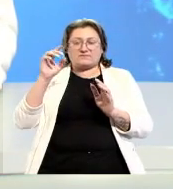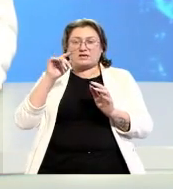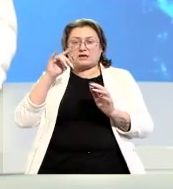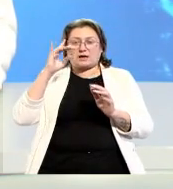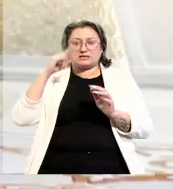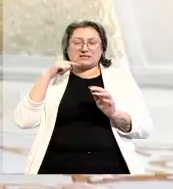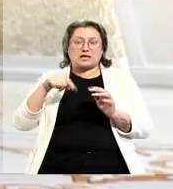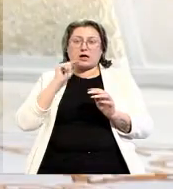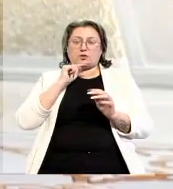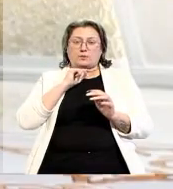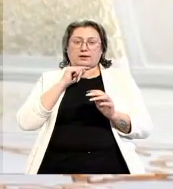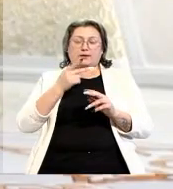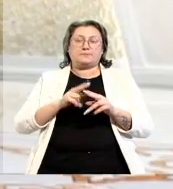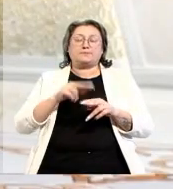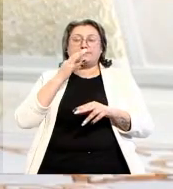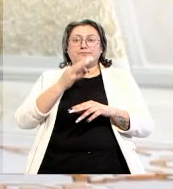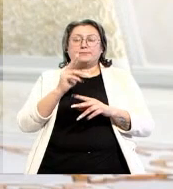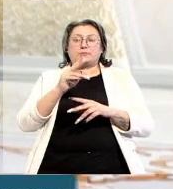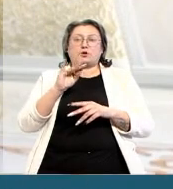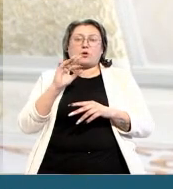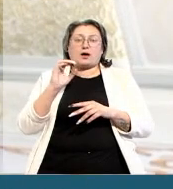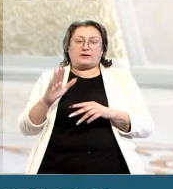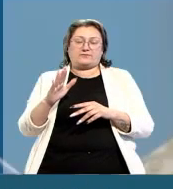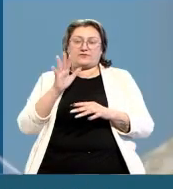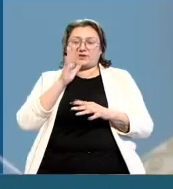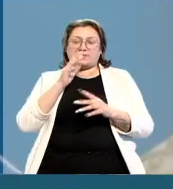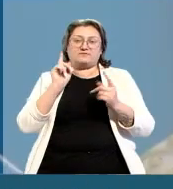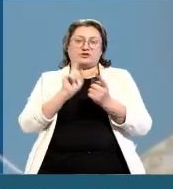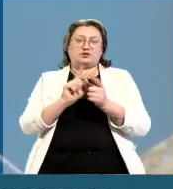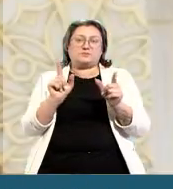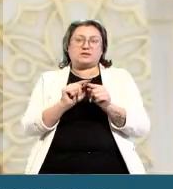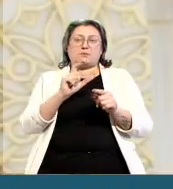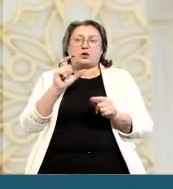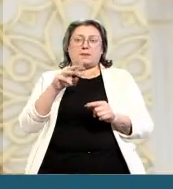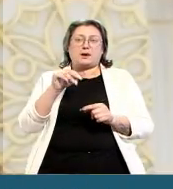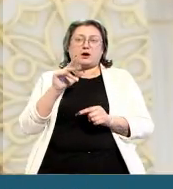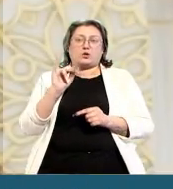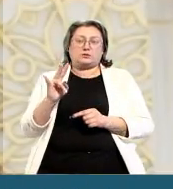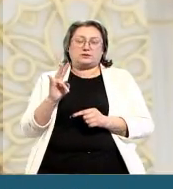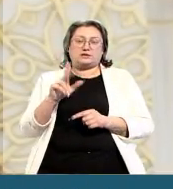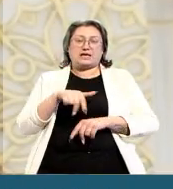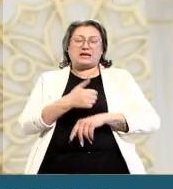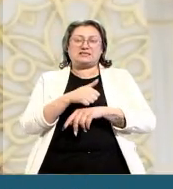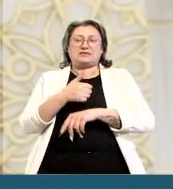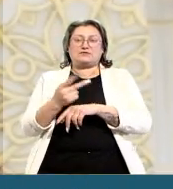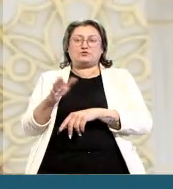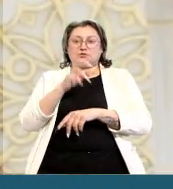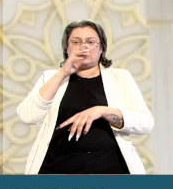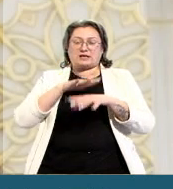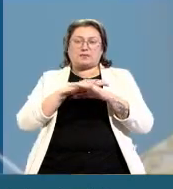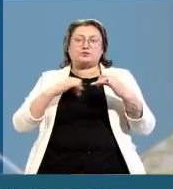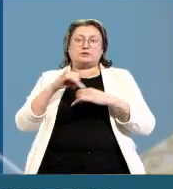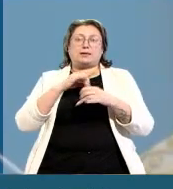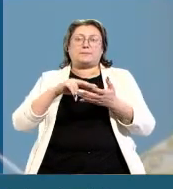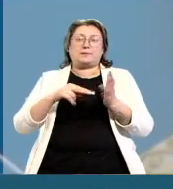президенті Эммануэль Макронмен өткен шағын құрамдағы келіссөзде Қазақстан президенті Қасым Жомарт Тоқаев осылай деді: талаптар саяси